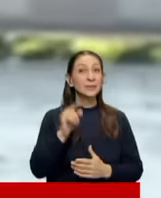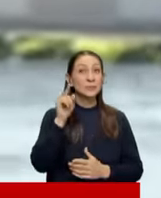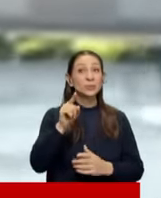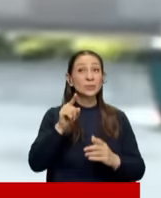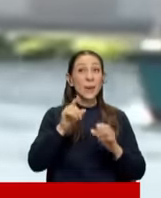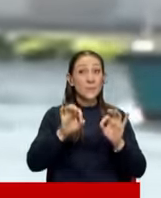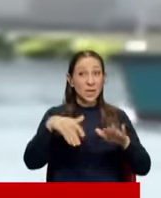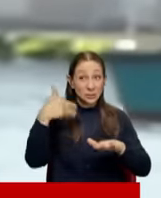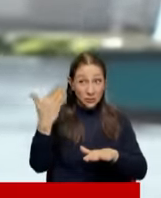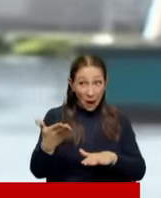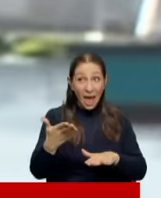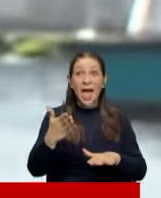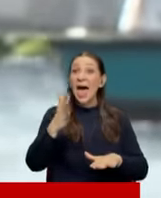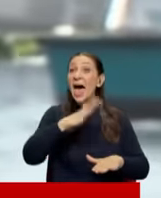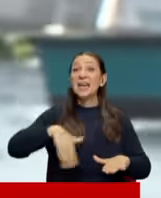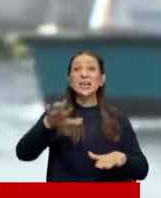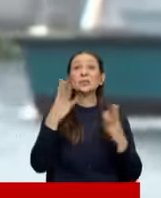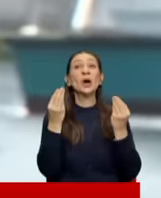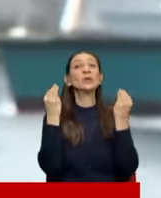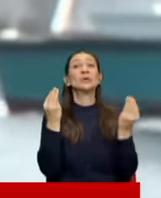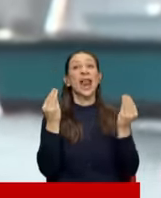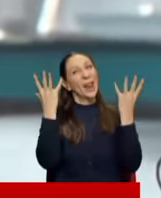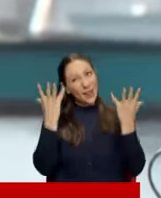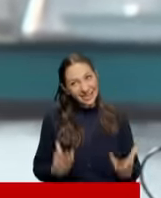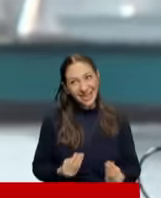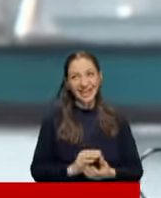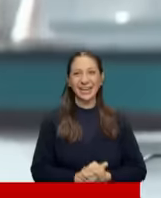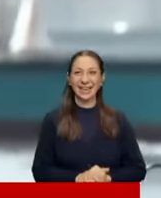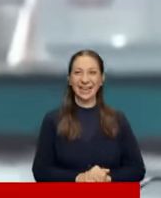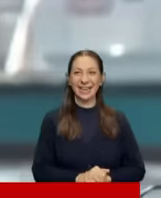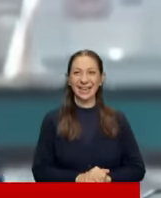Bundan böyle her şey çok güzel